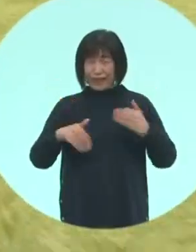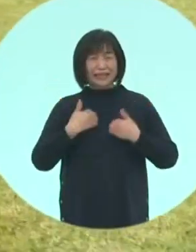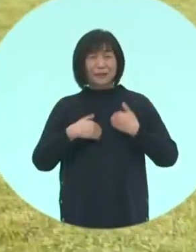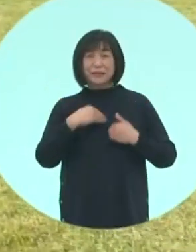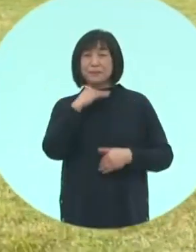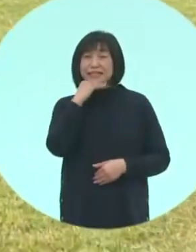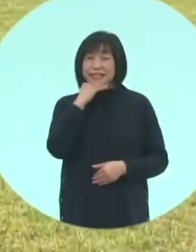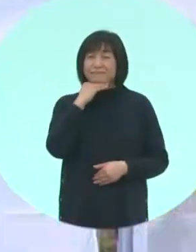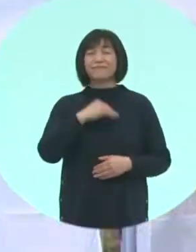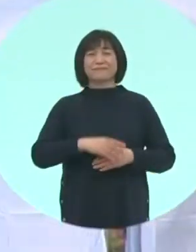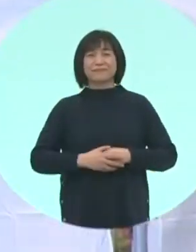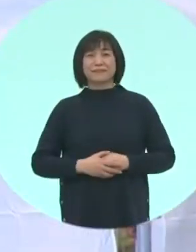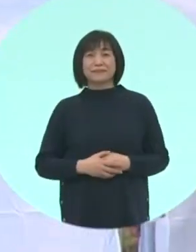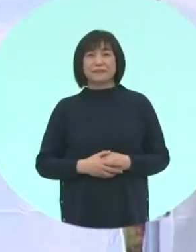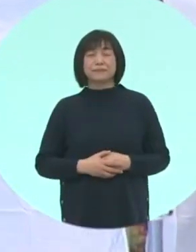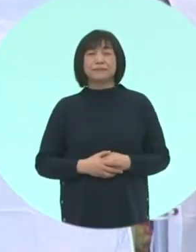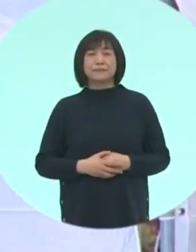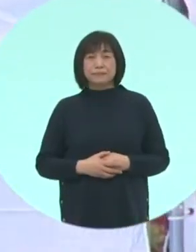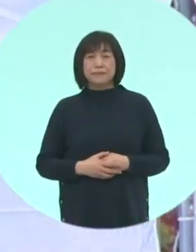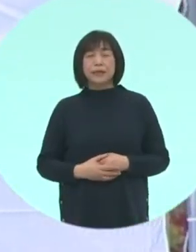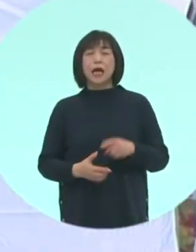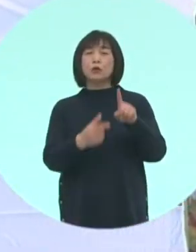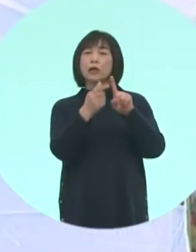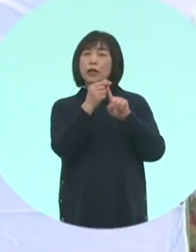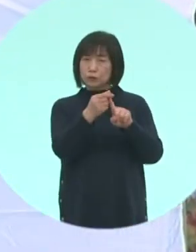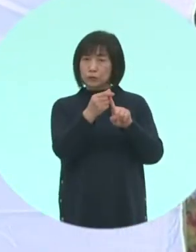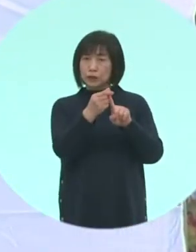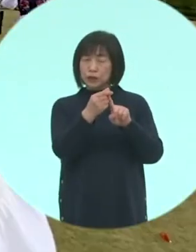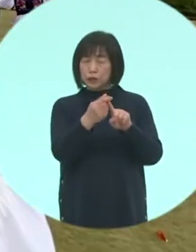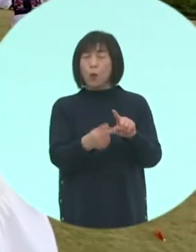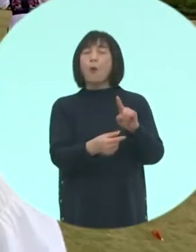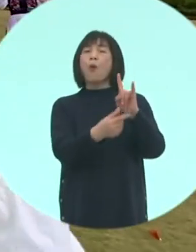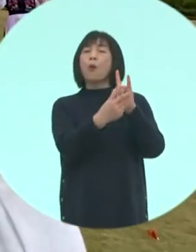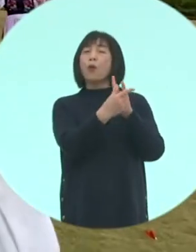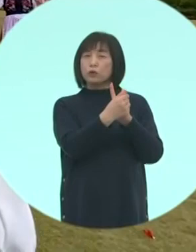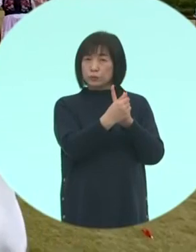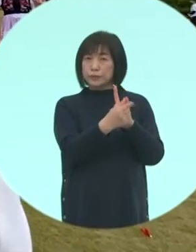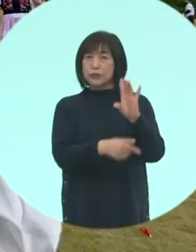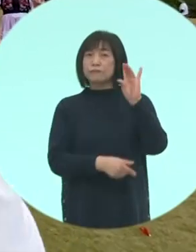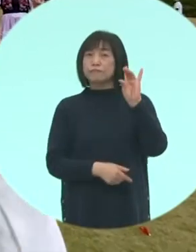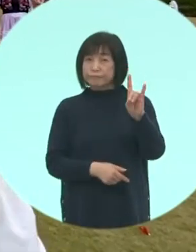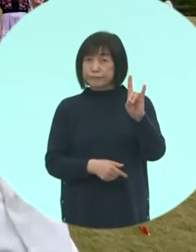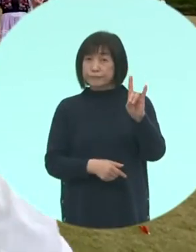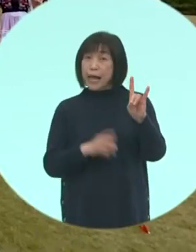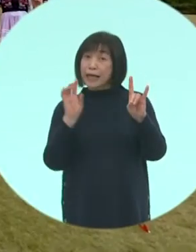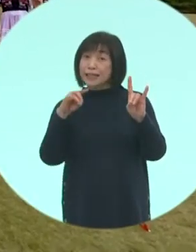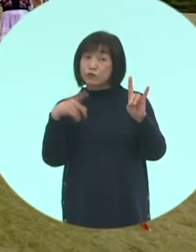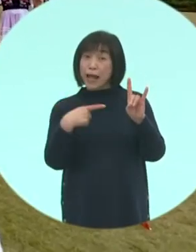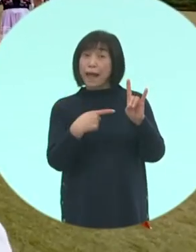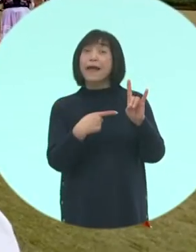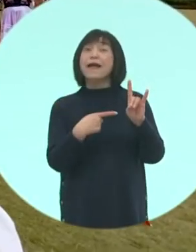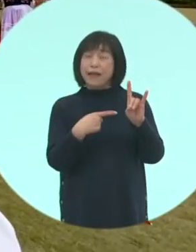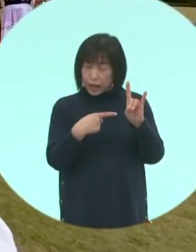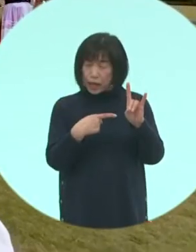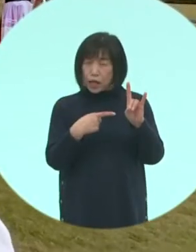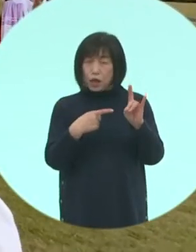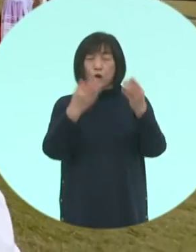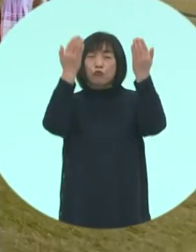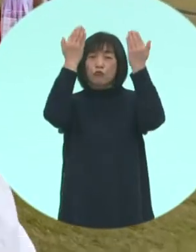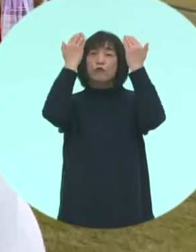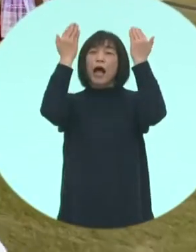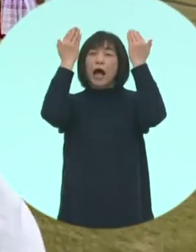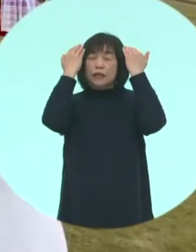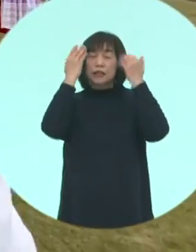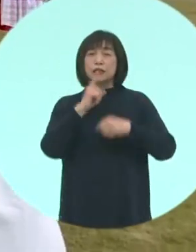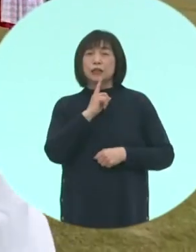みです。 人差し指と小指をこう上げて狐さんね。でうさぎさんって言